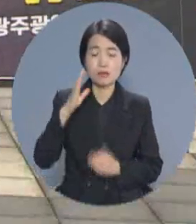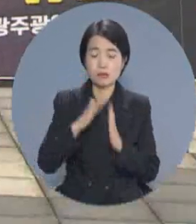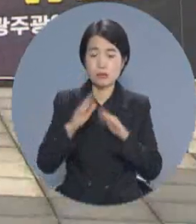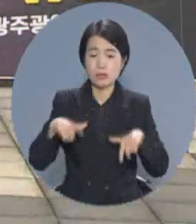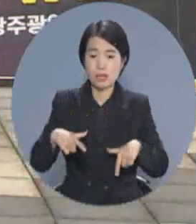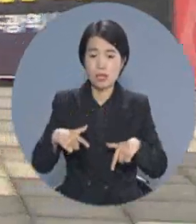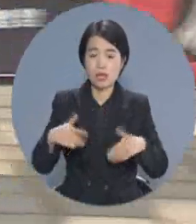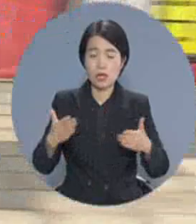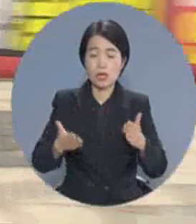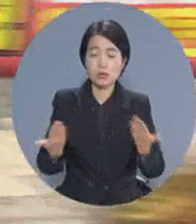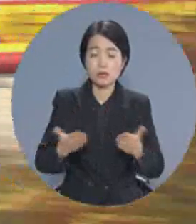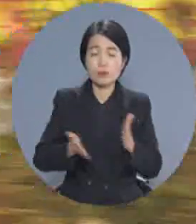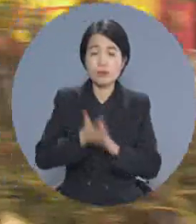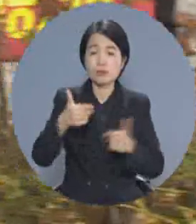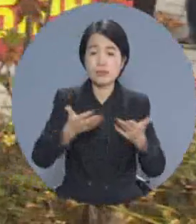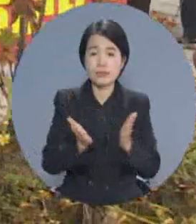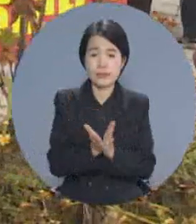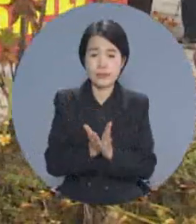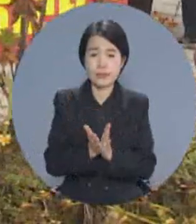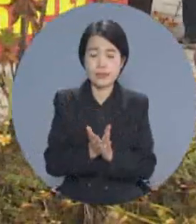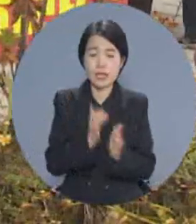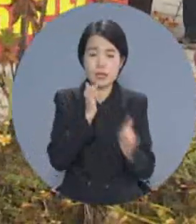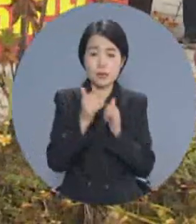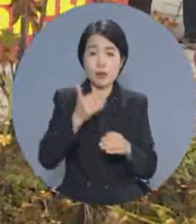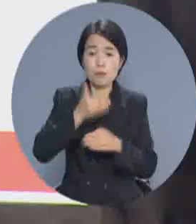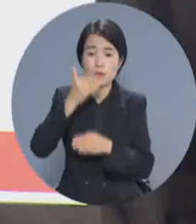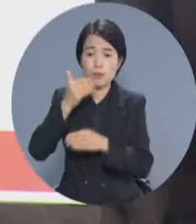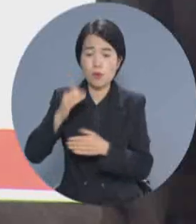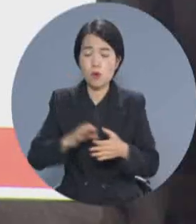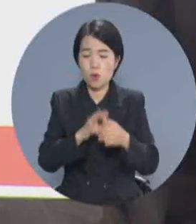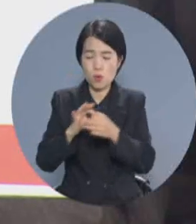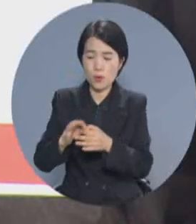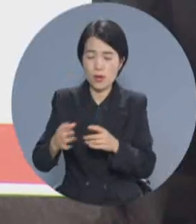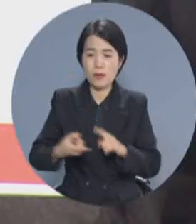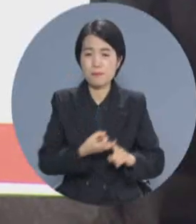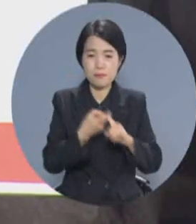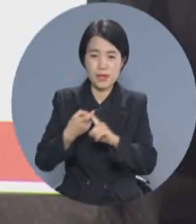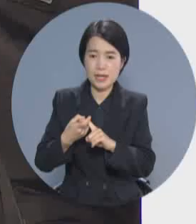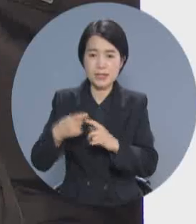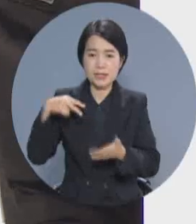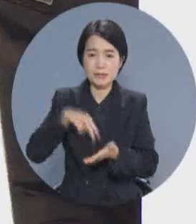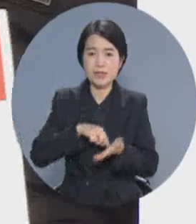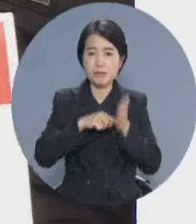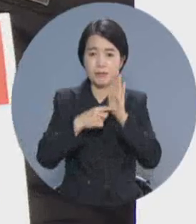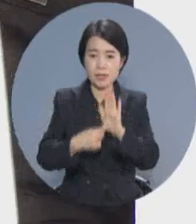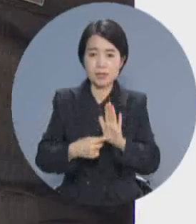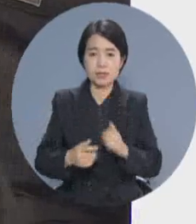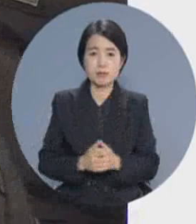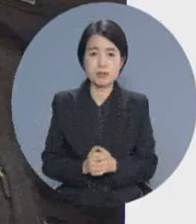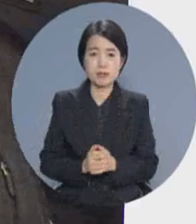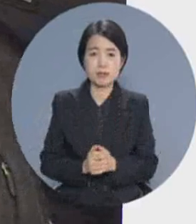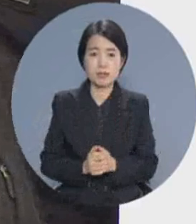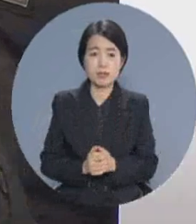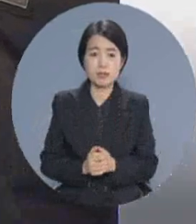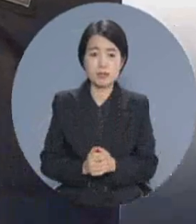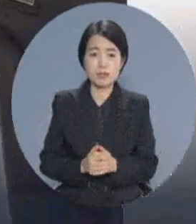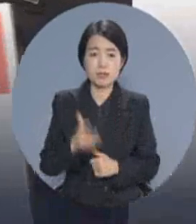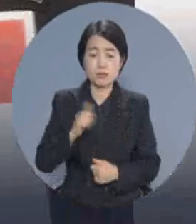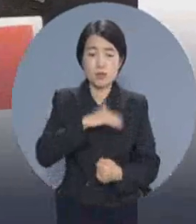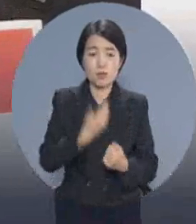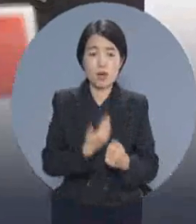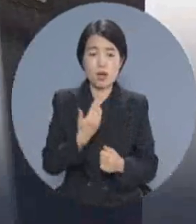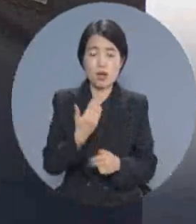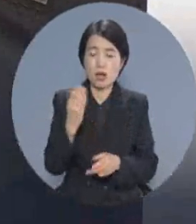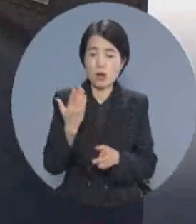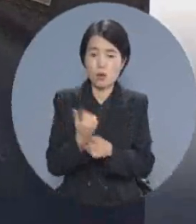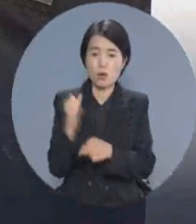전남 노동시민단체들도 연이은 기자회견을 통해 연대 의지를 드러냈습니다. 주권자인